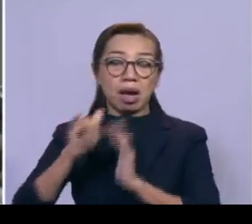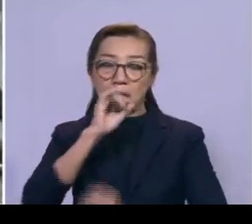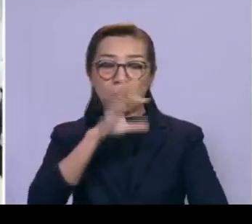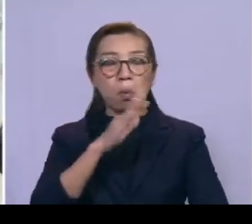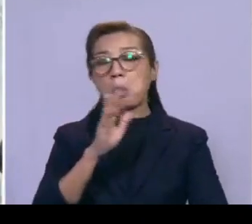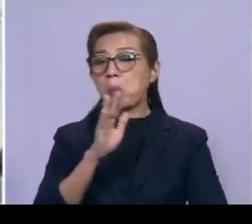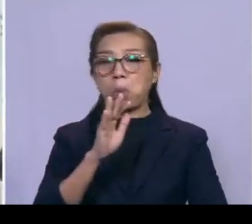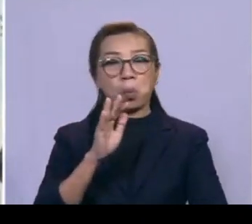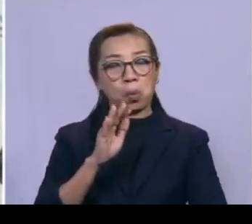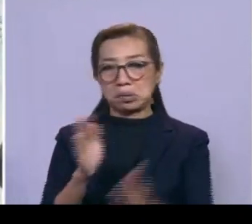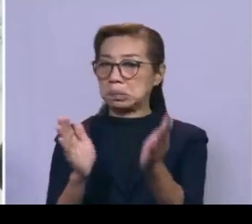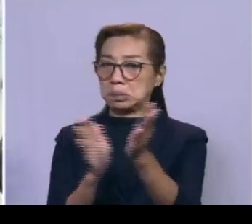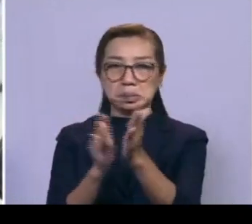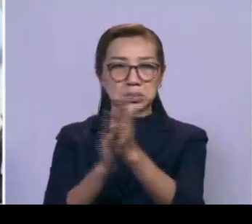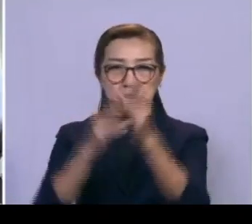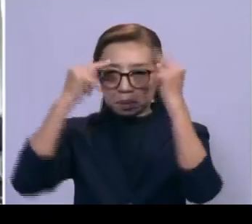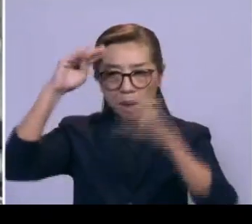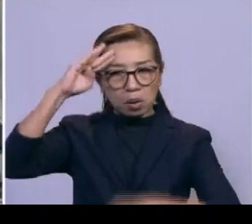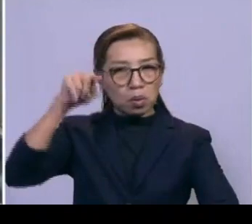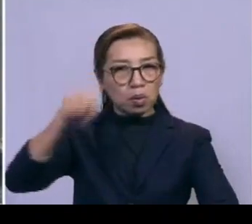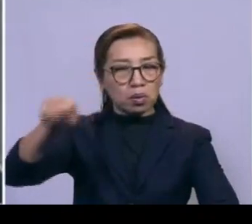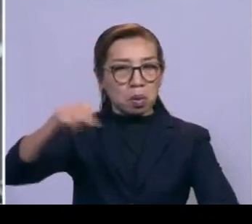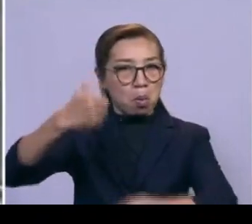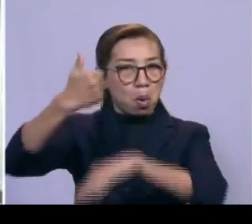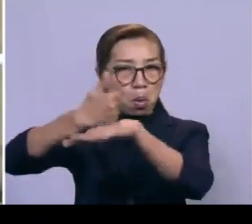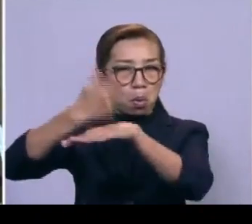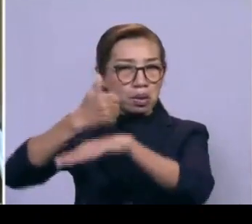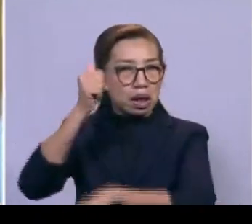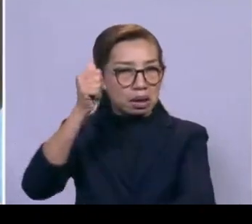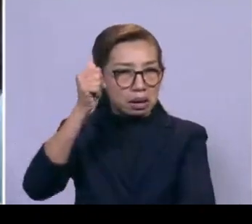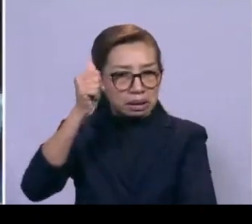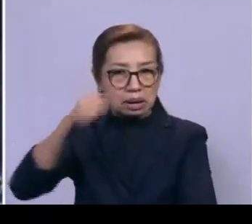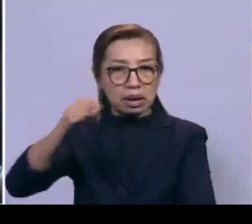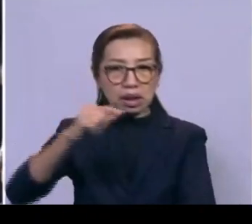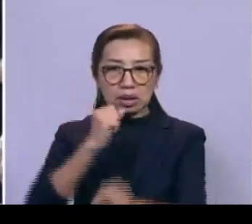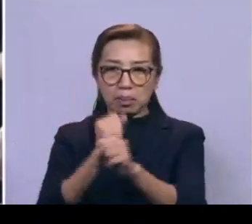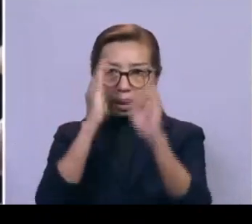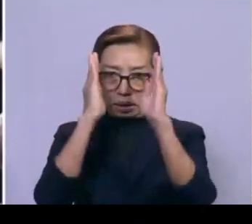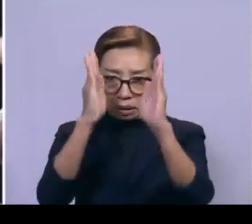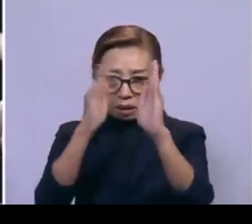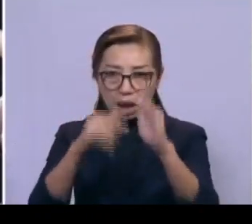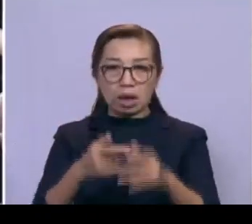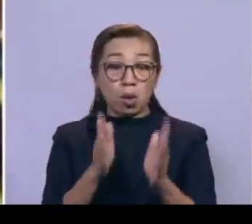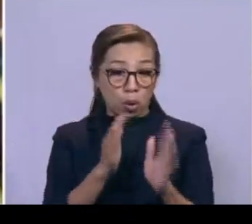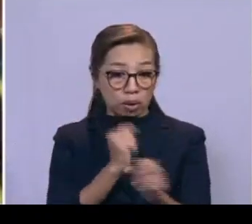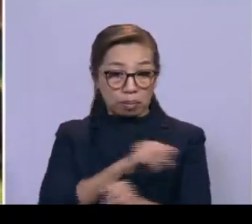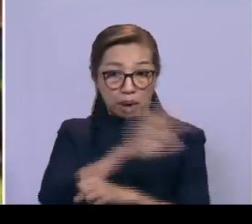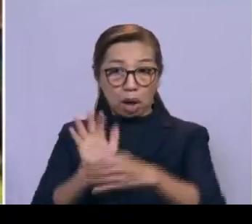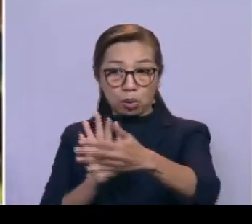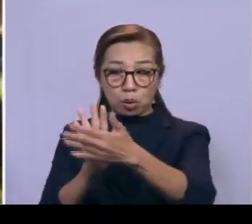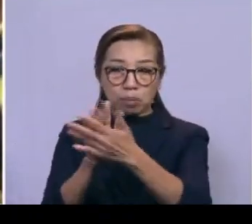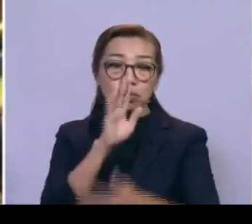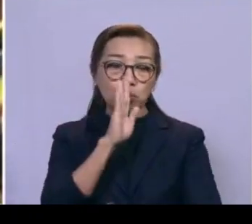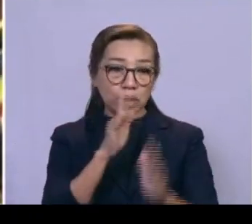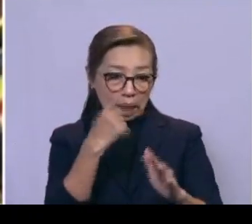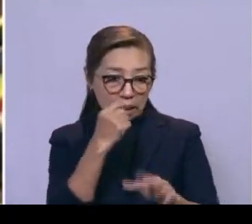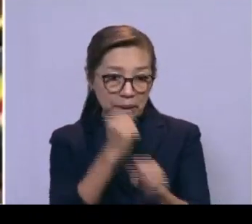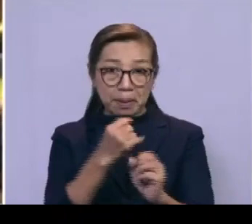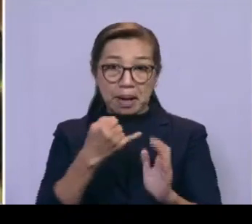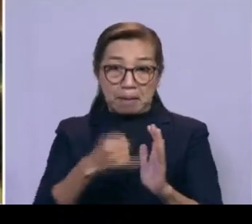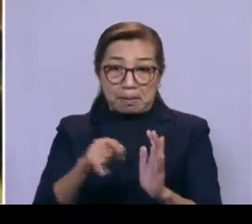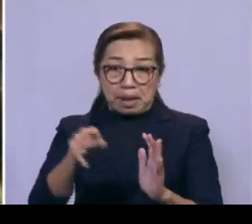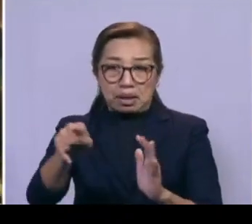สุดๆนะกับท่านนายกนะนายกเนี่ยเป็นผู้บังคับบัญชาที่ดีมากๆตั้งใจทำงานลูกน้องหลายคนเนี่ยทำงานผิดพลาดไม่เคยตำ